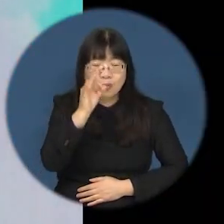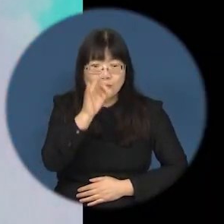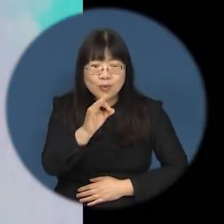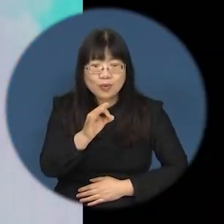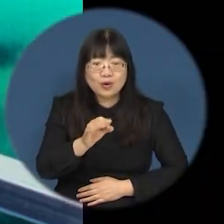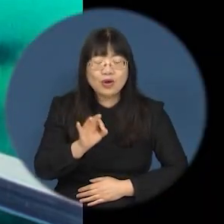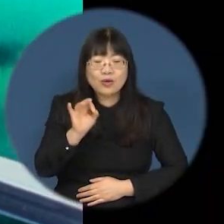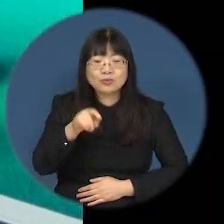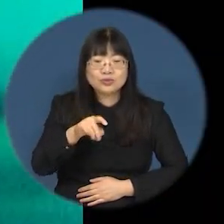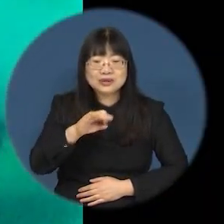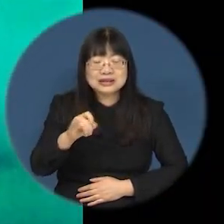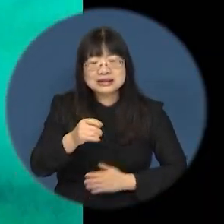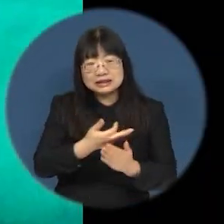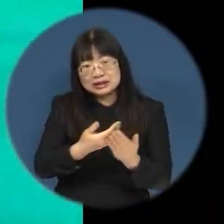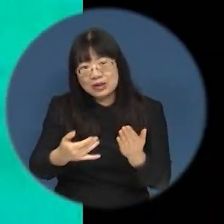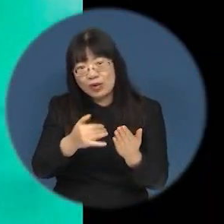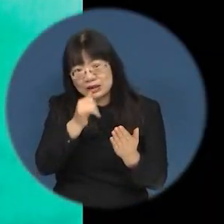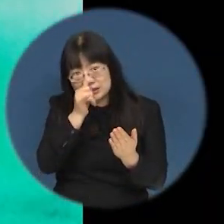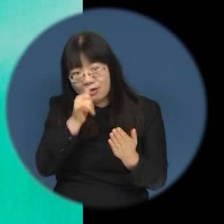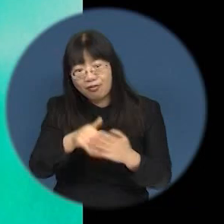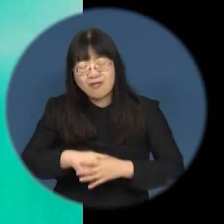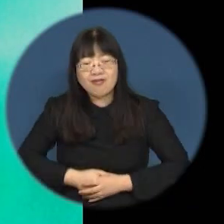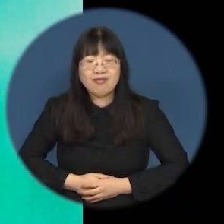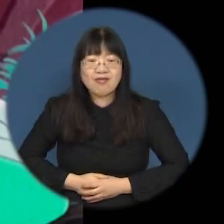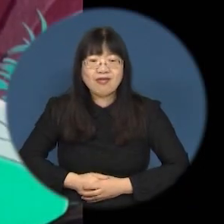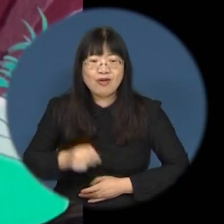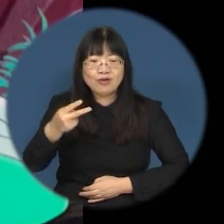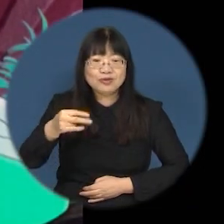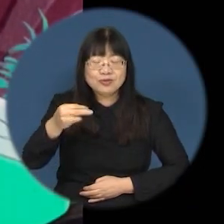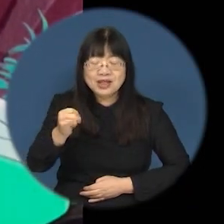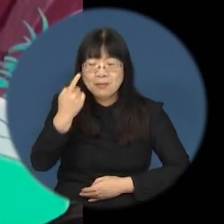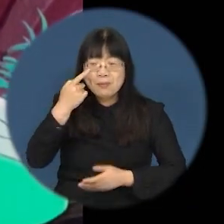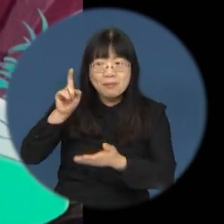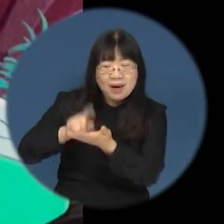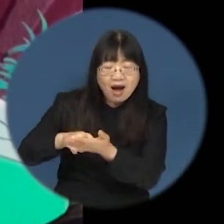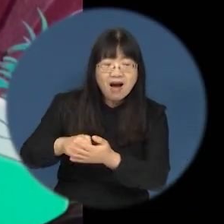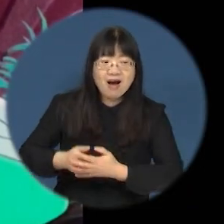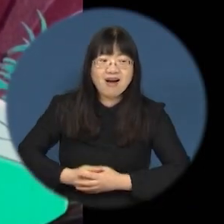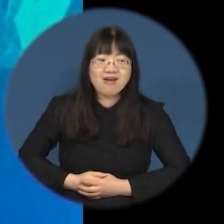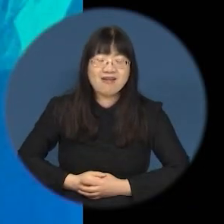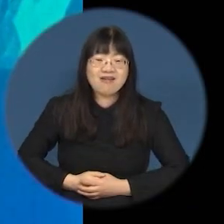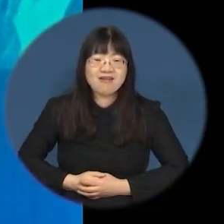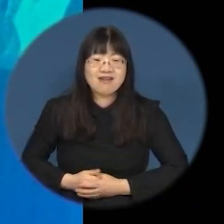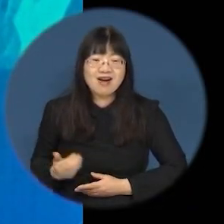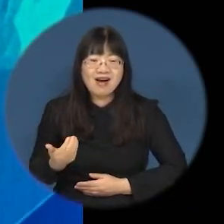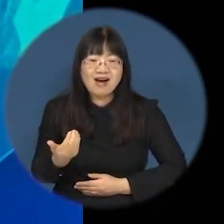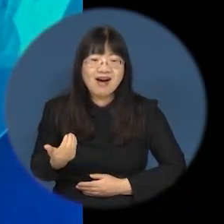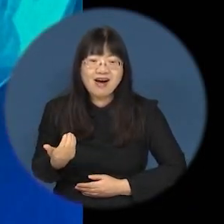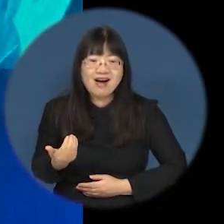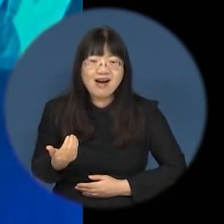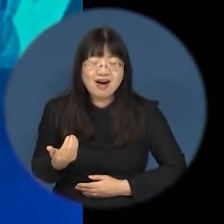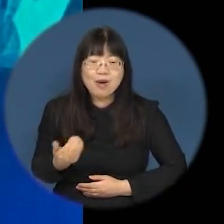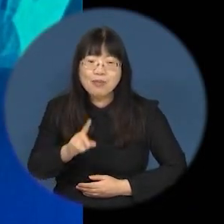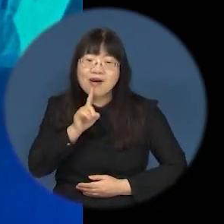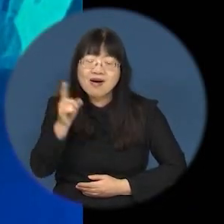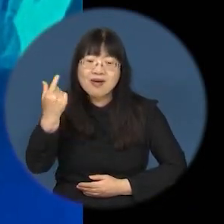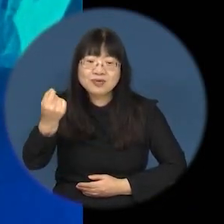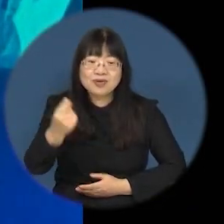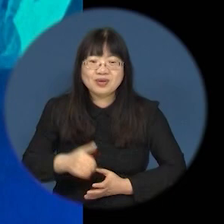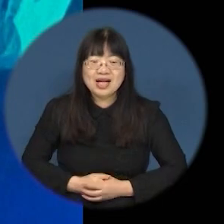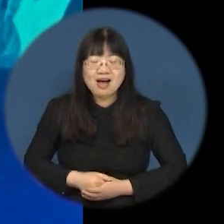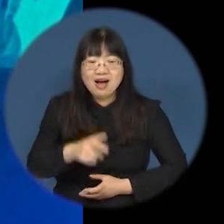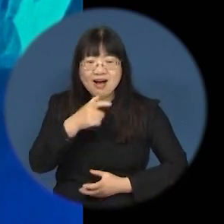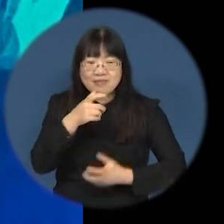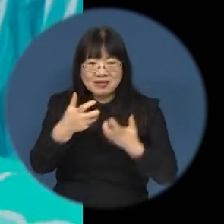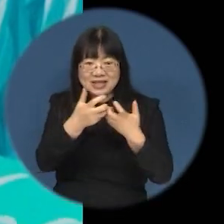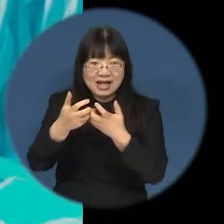우이천이라고 하천이 있어요. 예. 그 하천에서 그 둘리를 발견을 하는데 그렇죠. 아까 전자에 말씀드렸다시피 뚫리가 빙하를